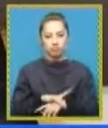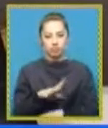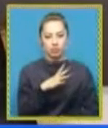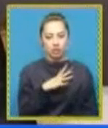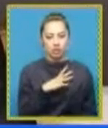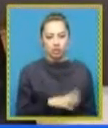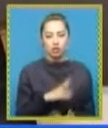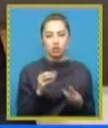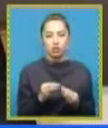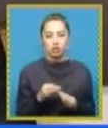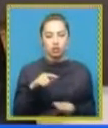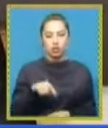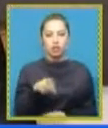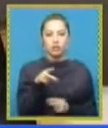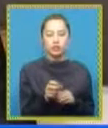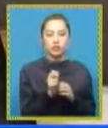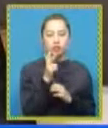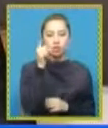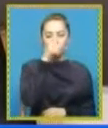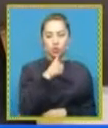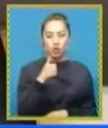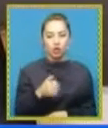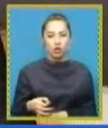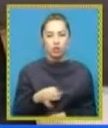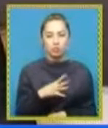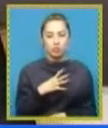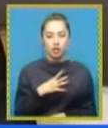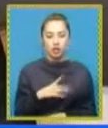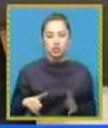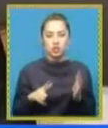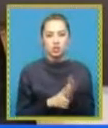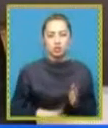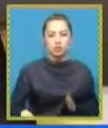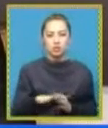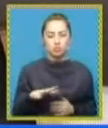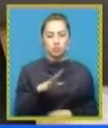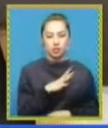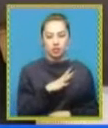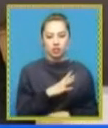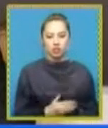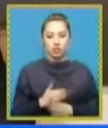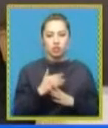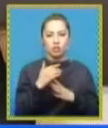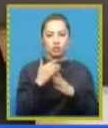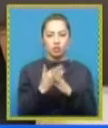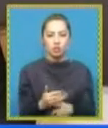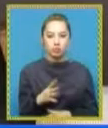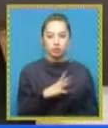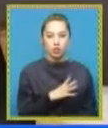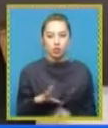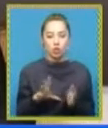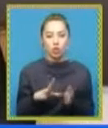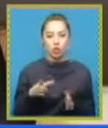Бұл жөнде 2013 жылы аудандық бюджеттен 7 елді мекенге меморандум қондырғы орнатқанбыз. Аудандық бюджеттен